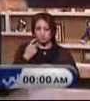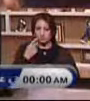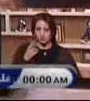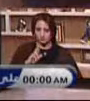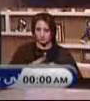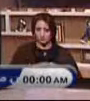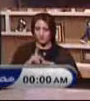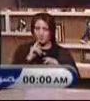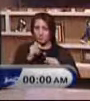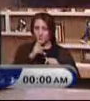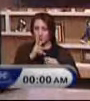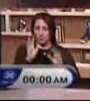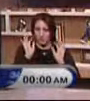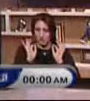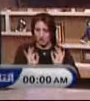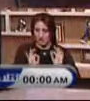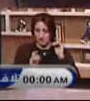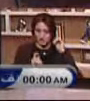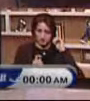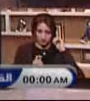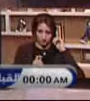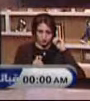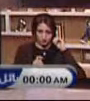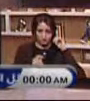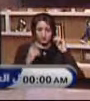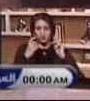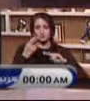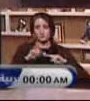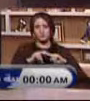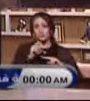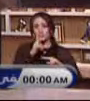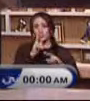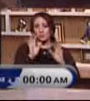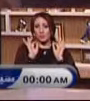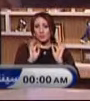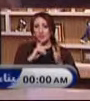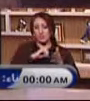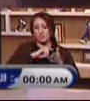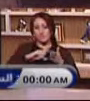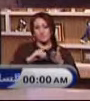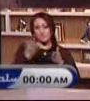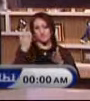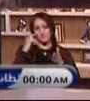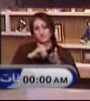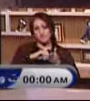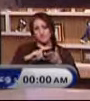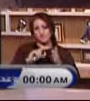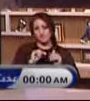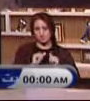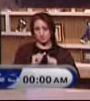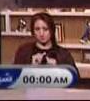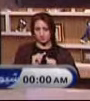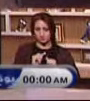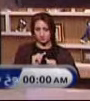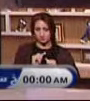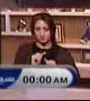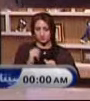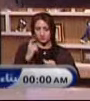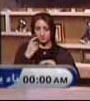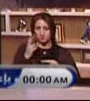والفقراء وعيالي فإن بخل وكلائي على عيالي أخذت مالي ولا أبالي. وإن كان الحديث في سندية لكن مهم يؤخذ به في فوائد